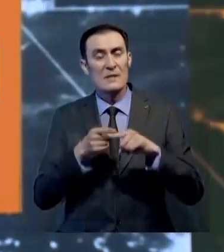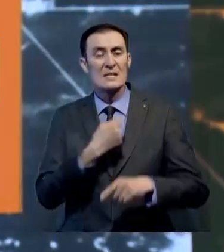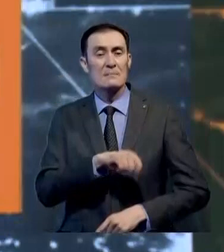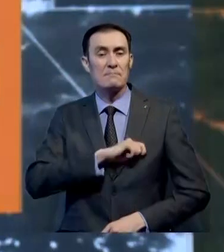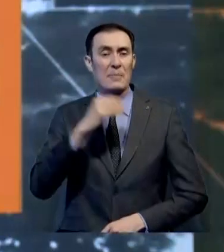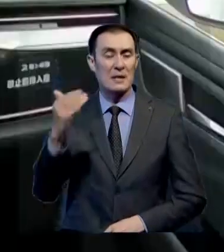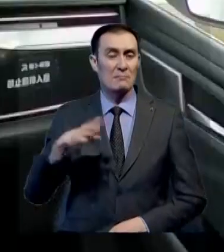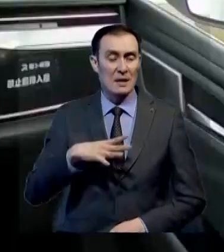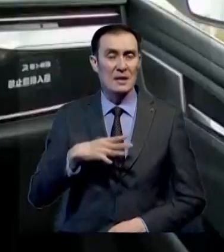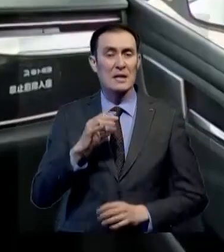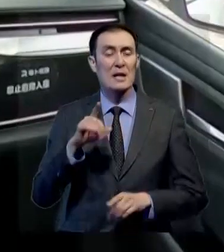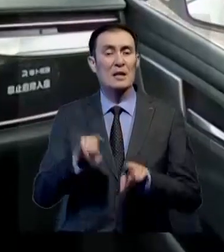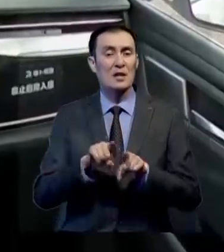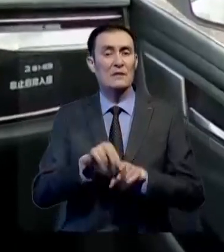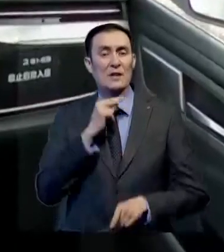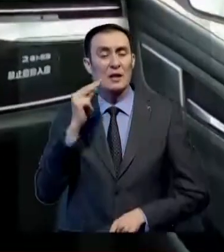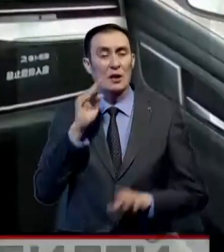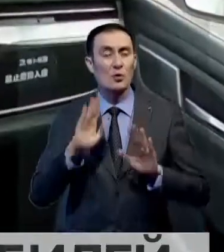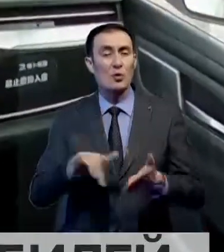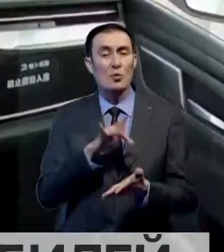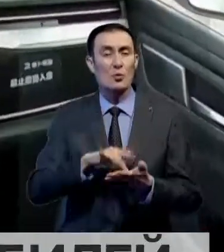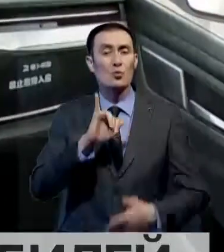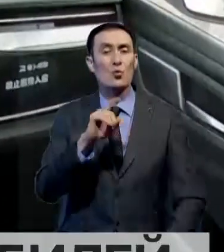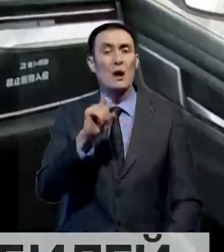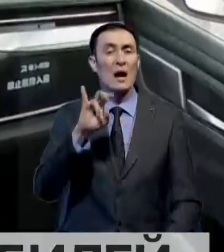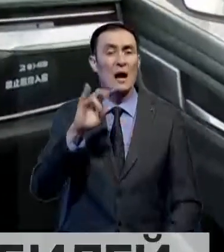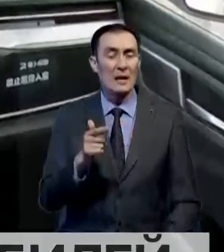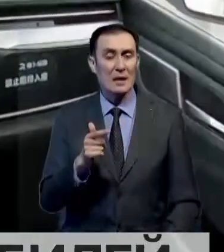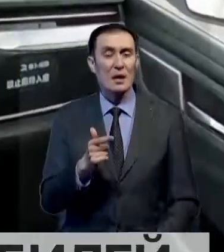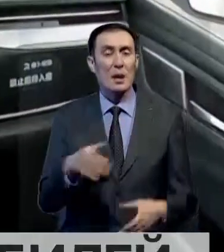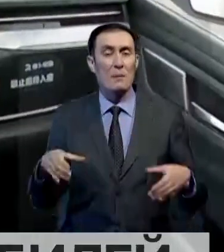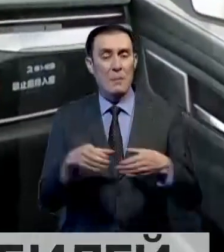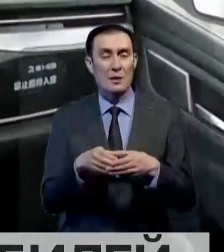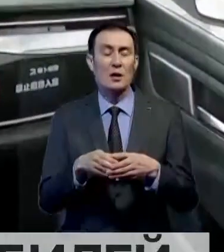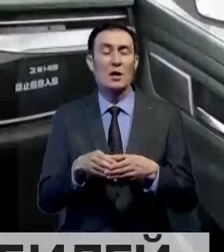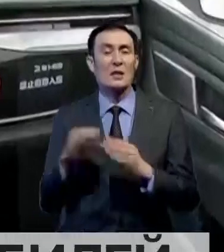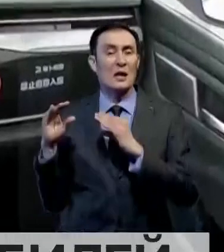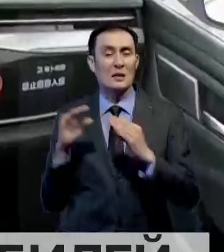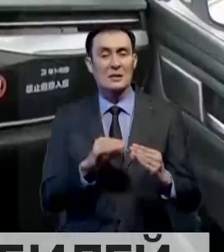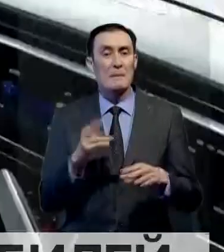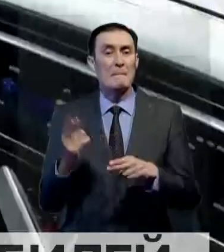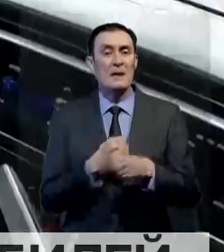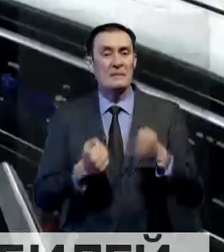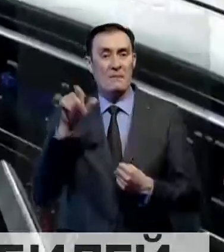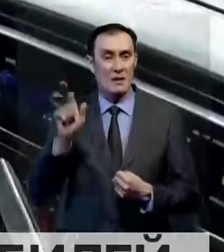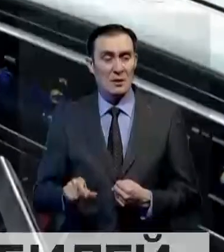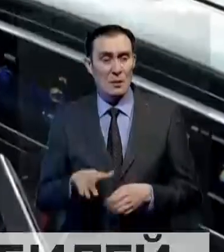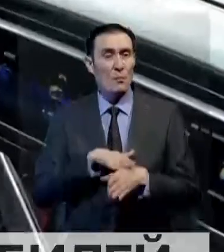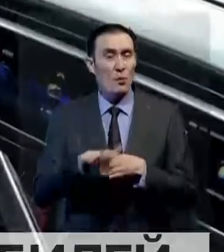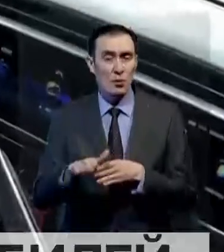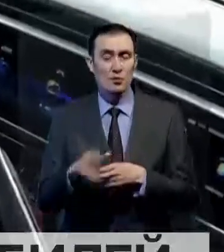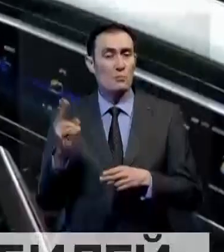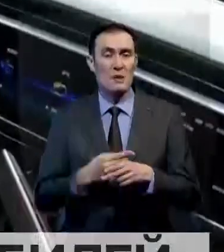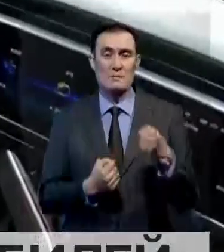испанской Барселоне. И между тем в Китае, только в городе Ухане, парк роботакси превысил 100 единиц полностью беспилотных